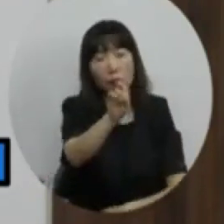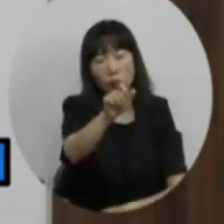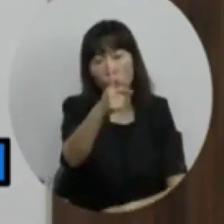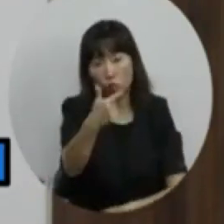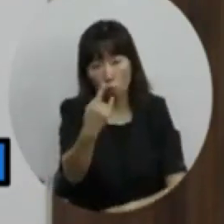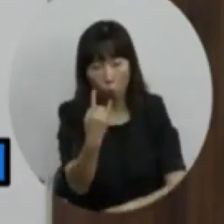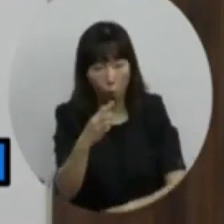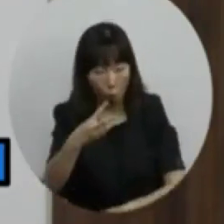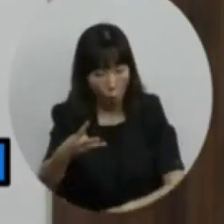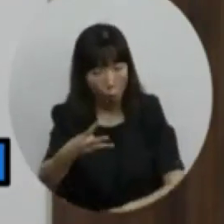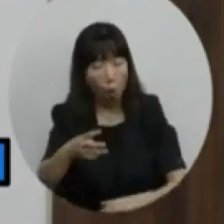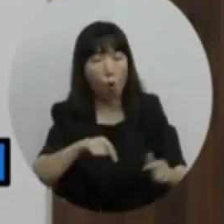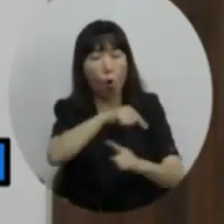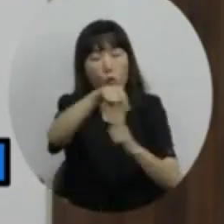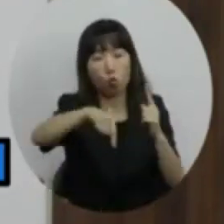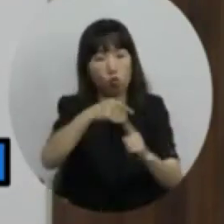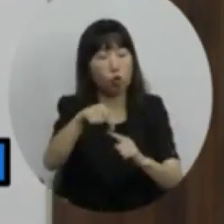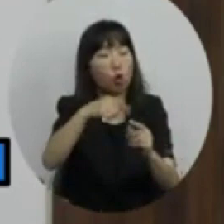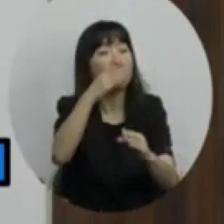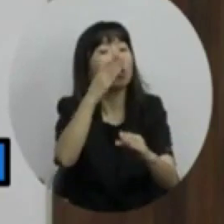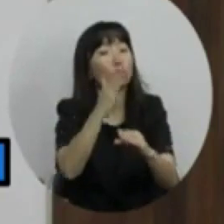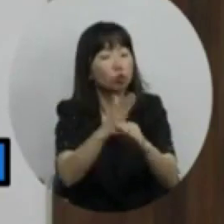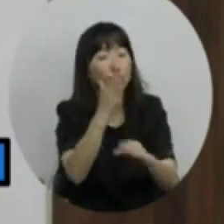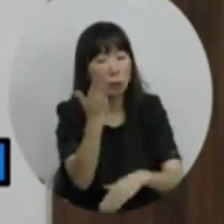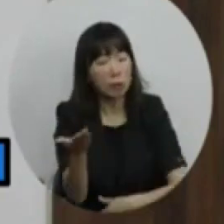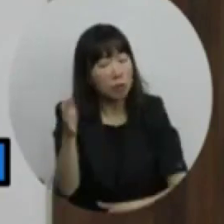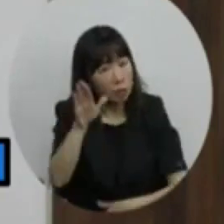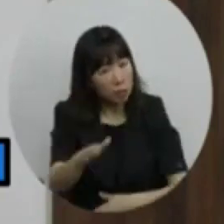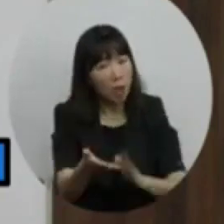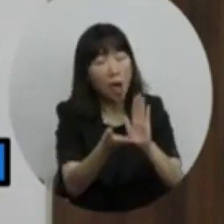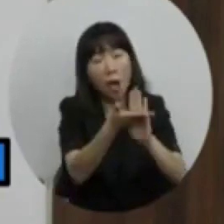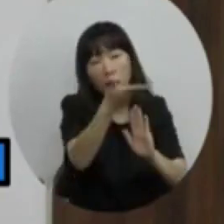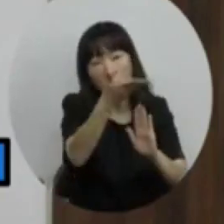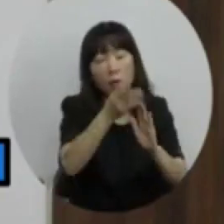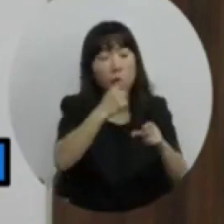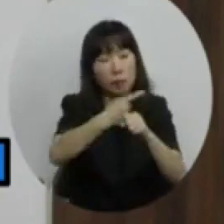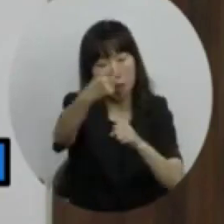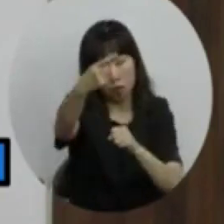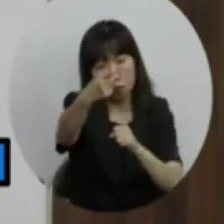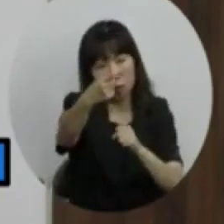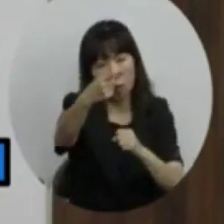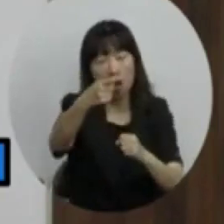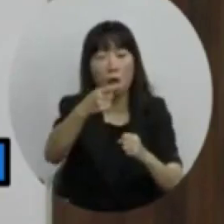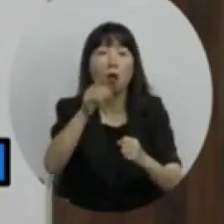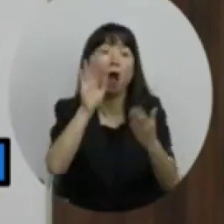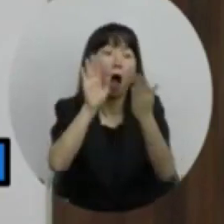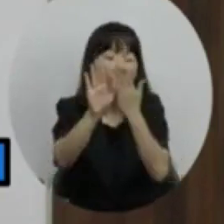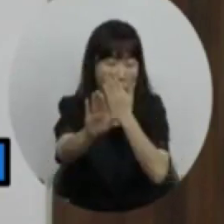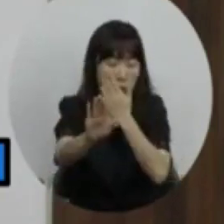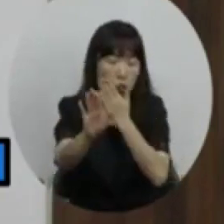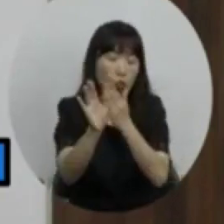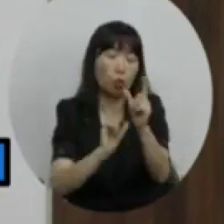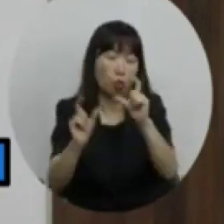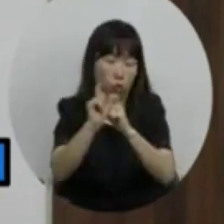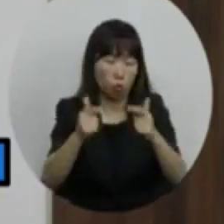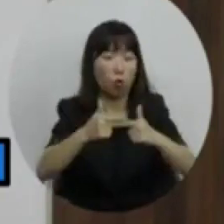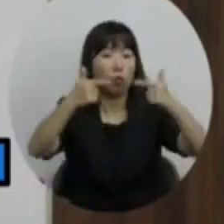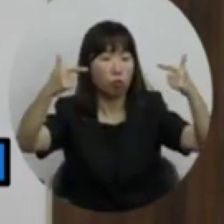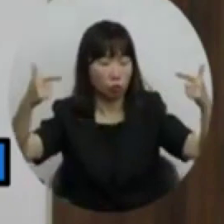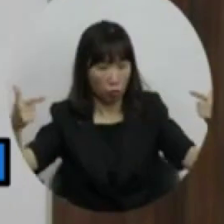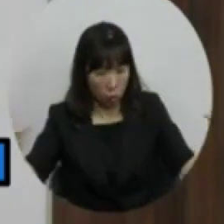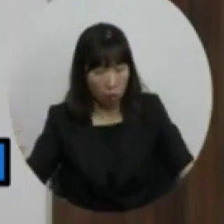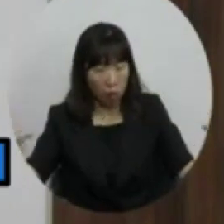36홀을 운영과 동시에 내년 상반기 중에 27홀 그리고 점동파크홀을 18홀 향후 대신 당남 둔치